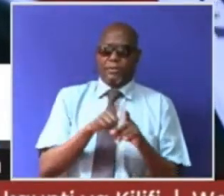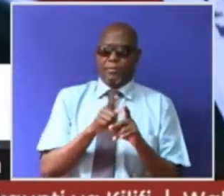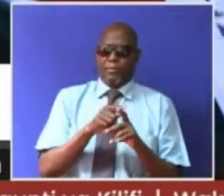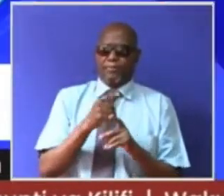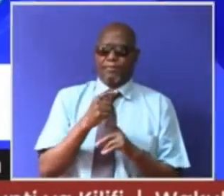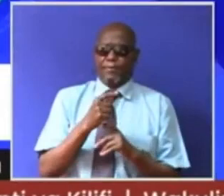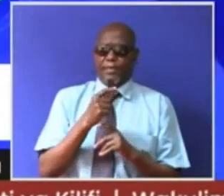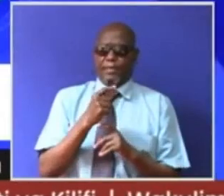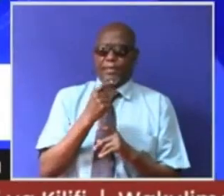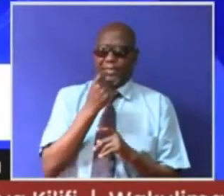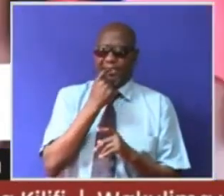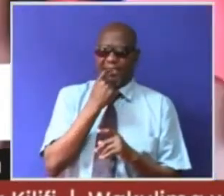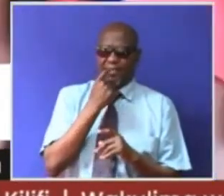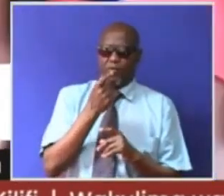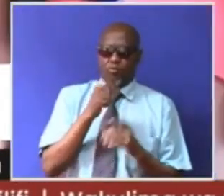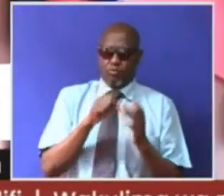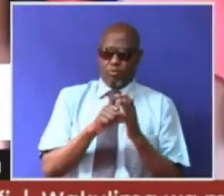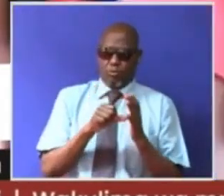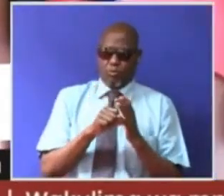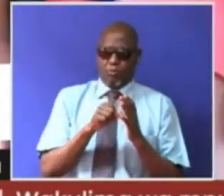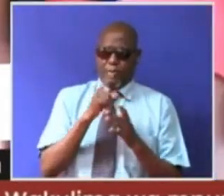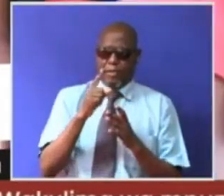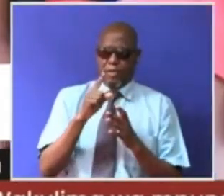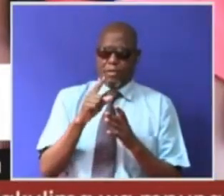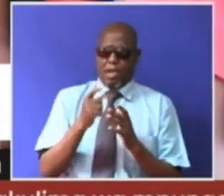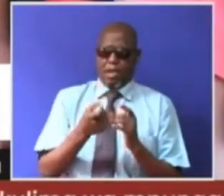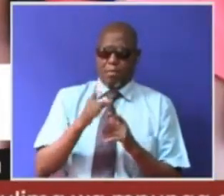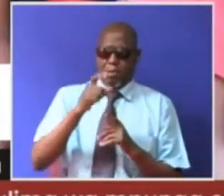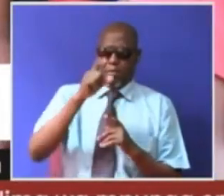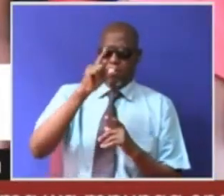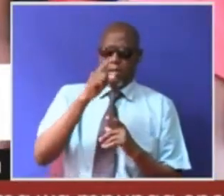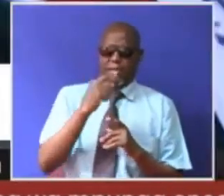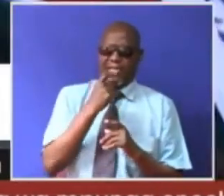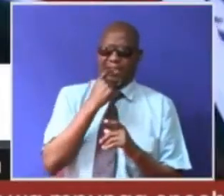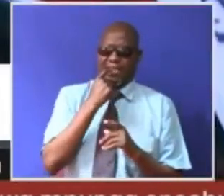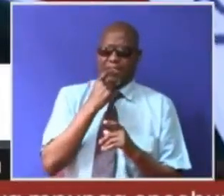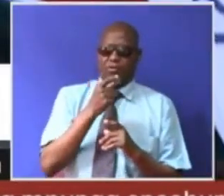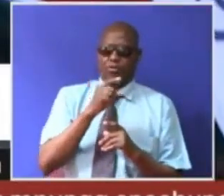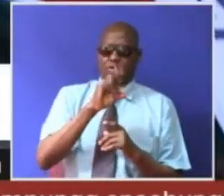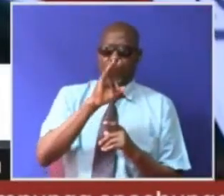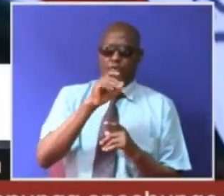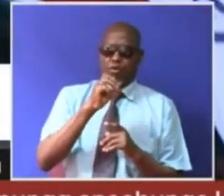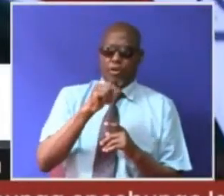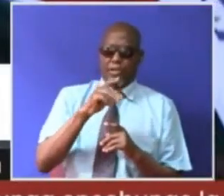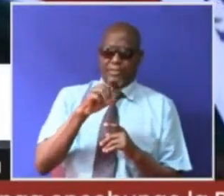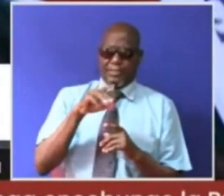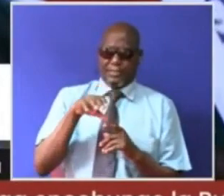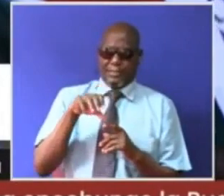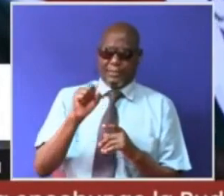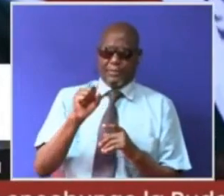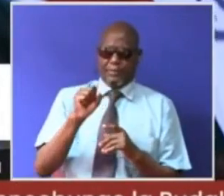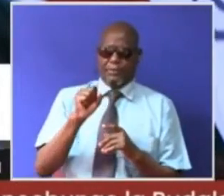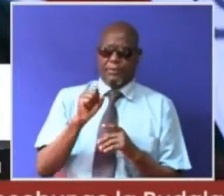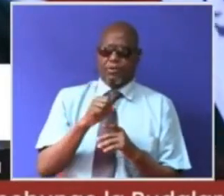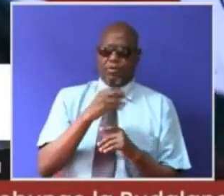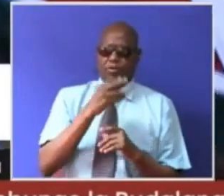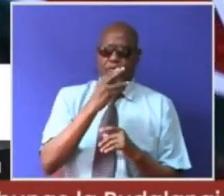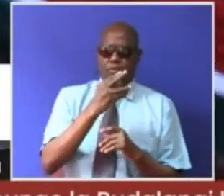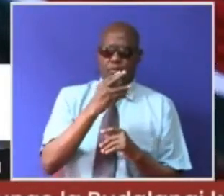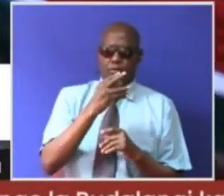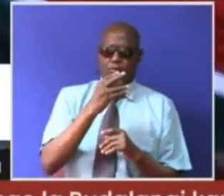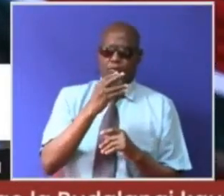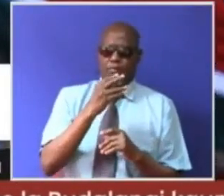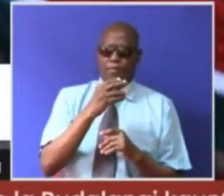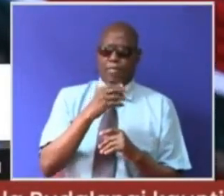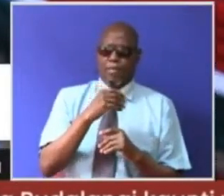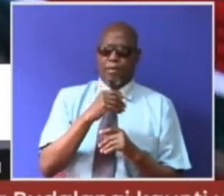caries. This country is also seeing a rising burden of dental fluorosis, with 41.4% of the children